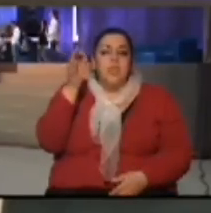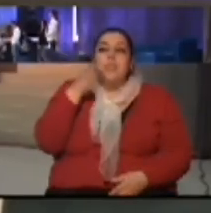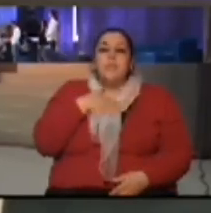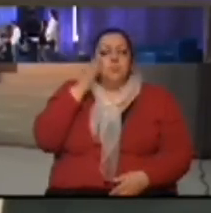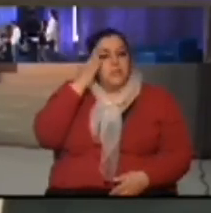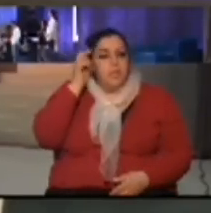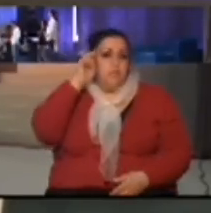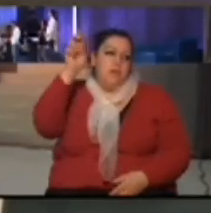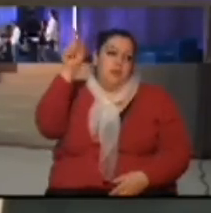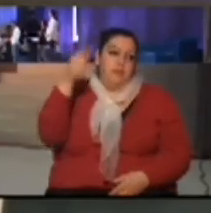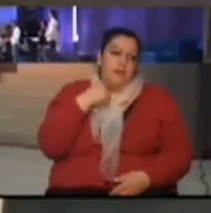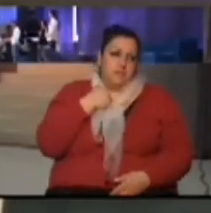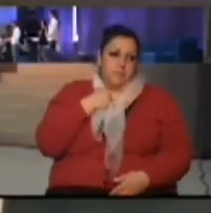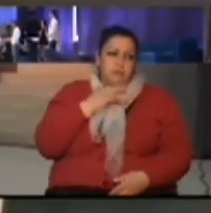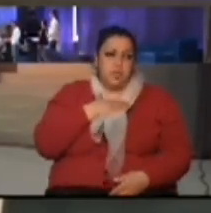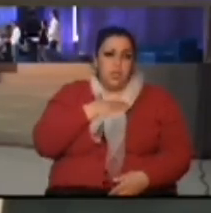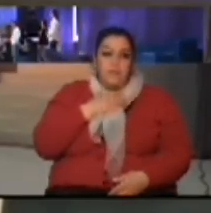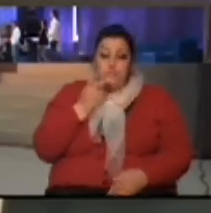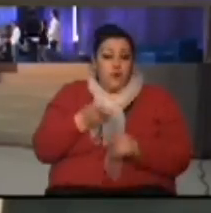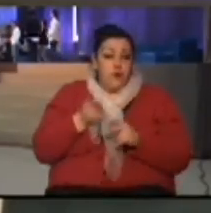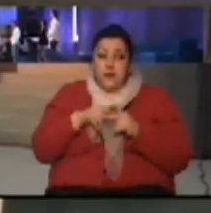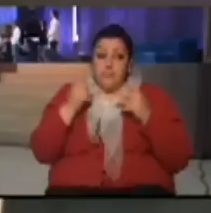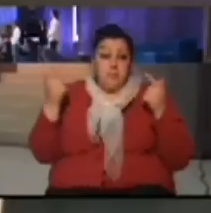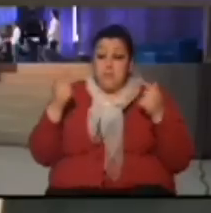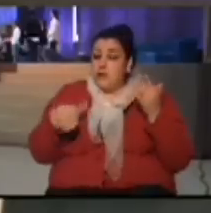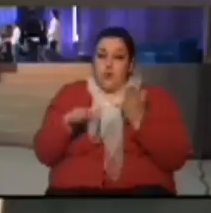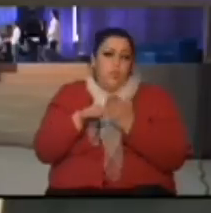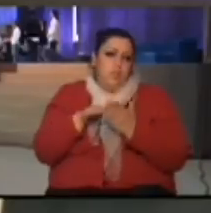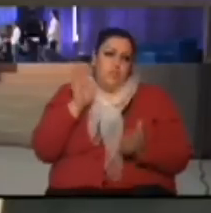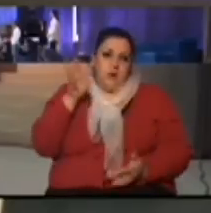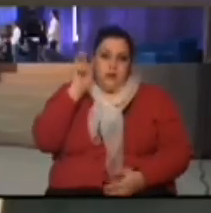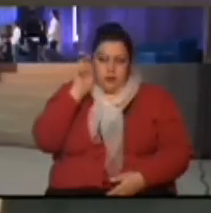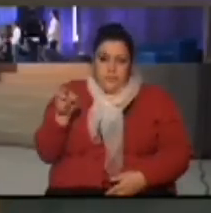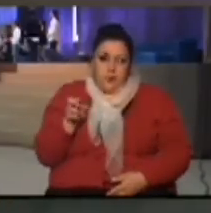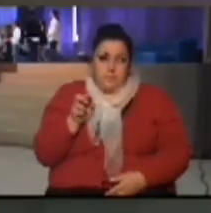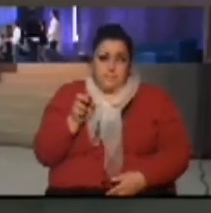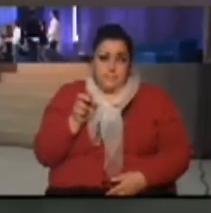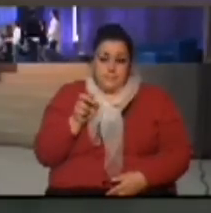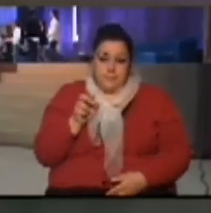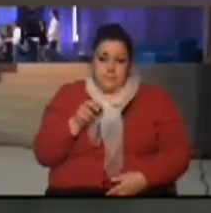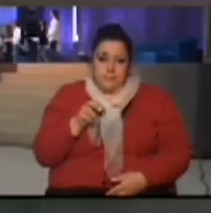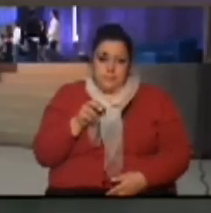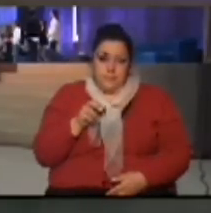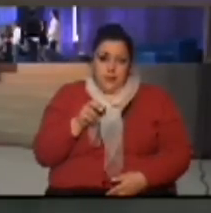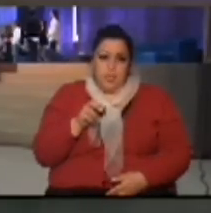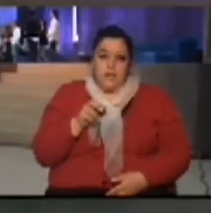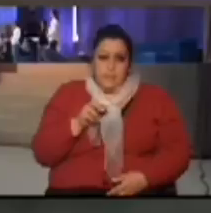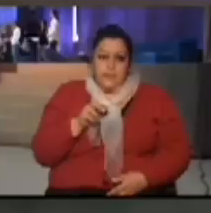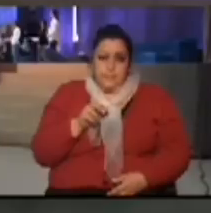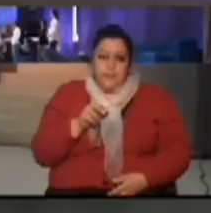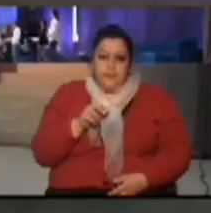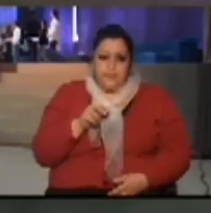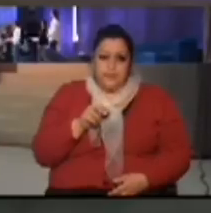իհարկե ասեց, որովհետև ինձ տեսար, դրա համար հավատացիր, բայց յանի նրանց, որ առանց տեսնել են,